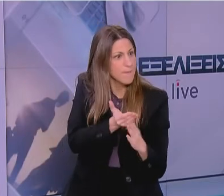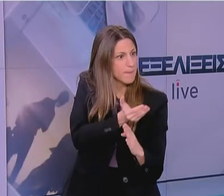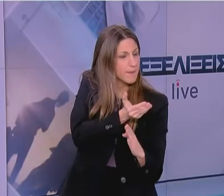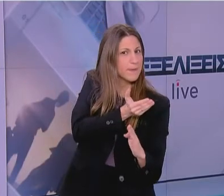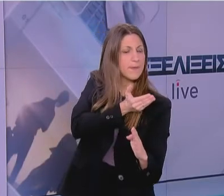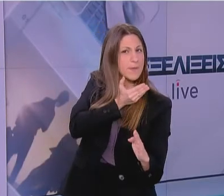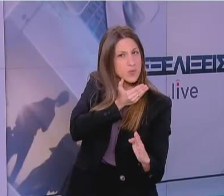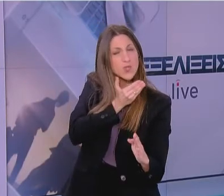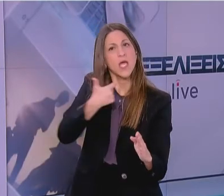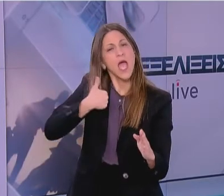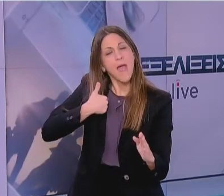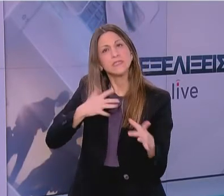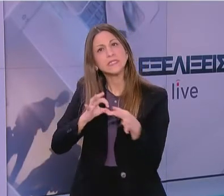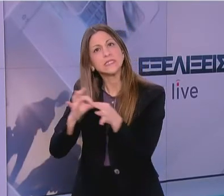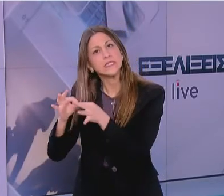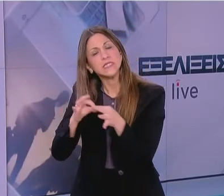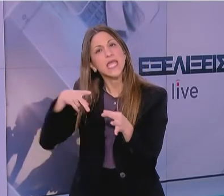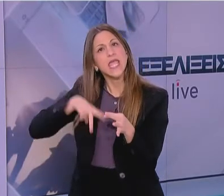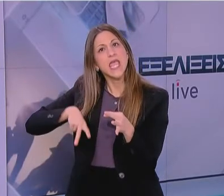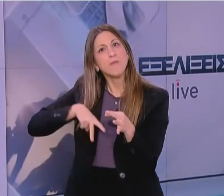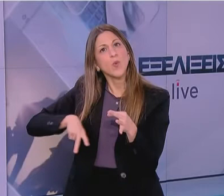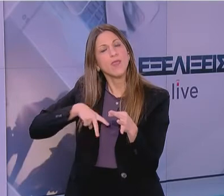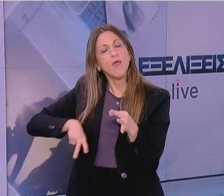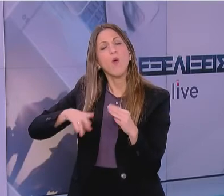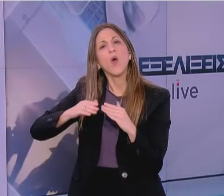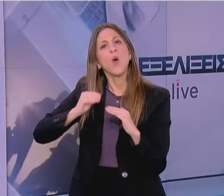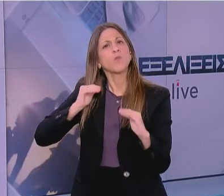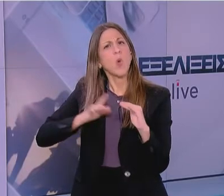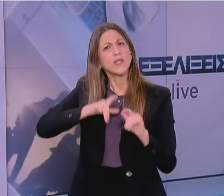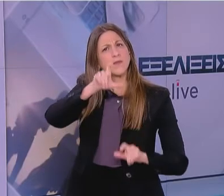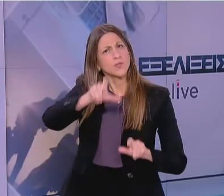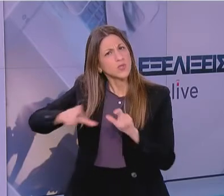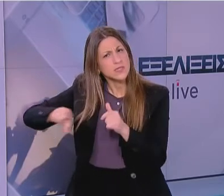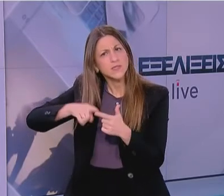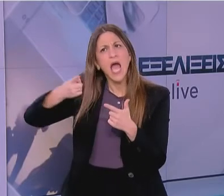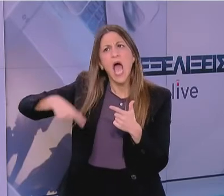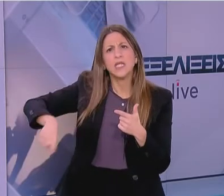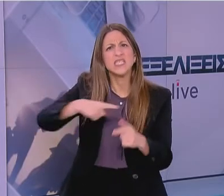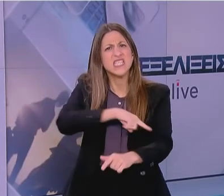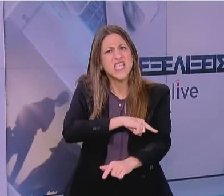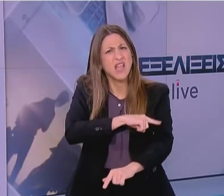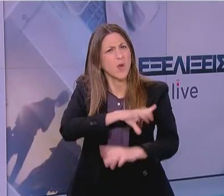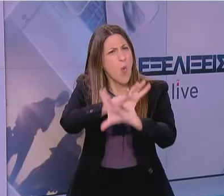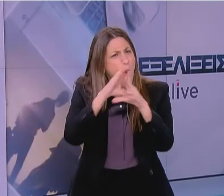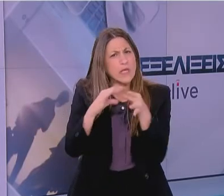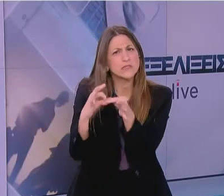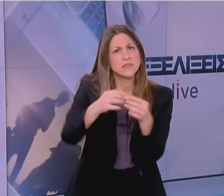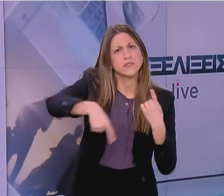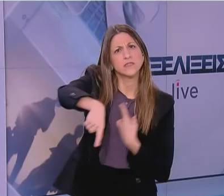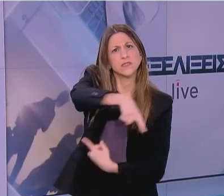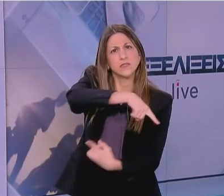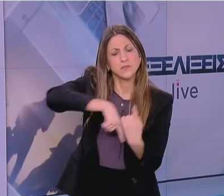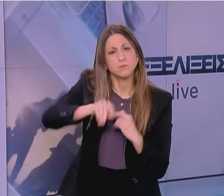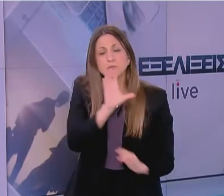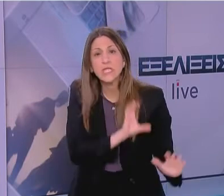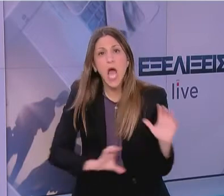συνεργασία με το Υπουργείο Πολιτικής Προστασίας και συναδέλφους ιατρούς σε ειδικές οβάλλετες ομάδες του πληθυσμού, συνεχίζουν αυτή τη διεργασία. Σε αυτές